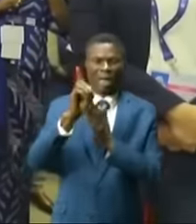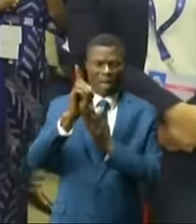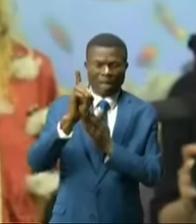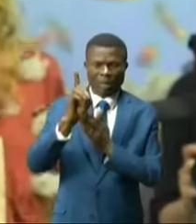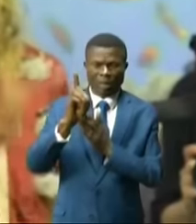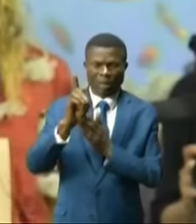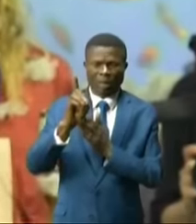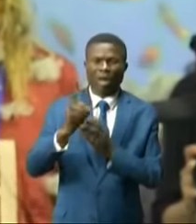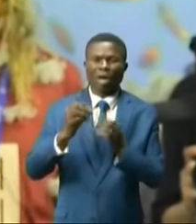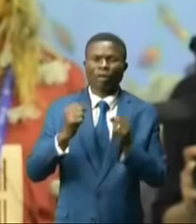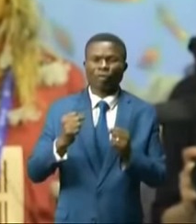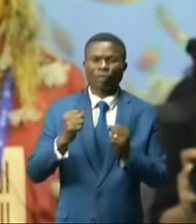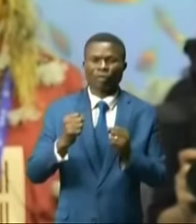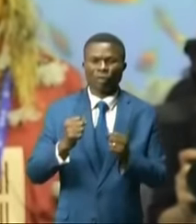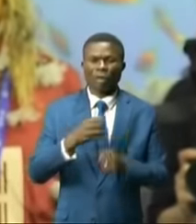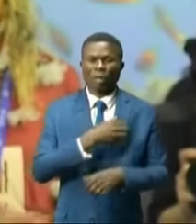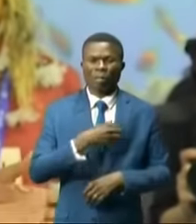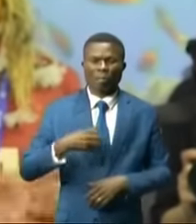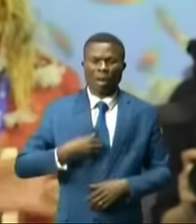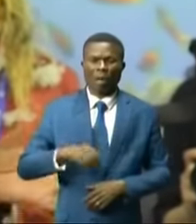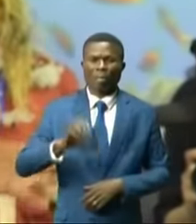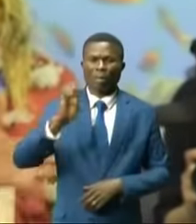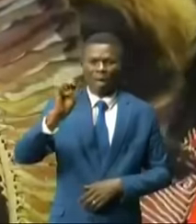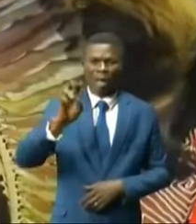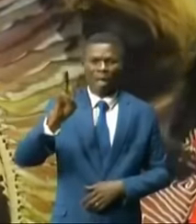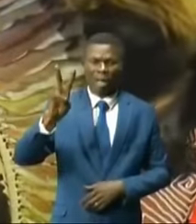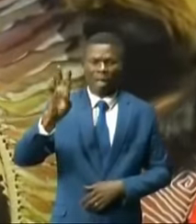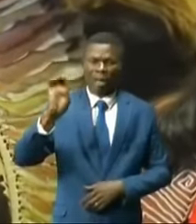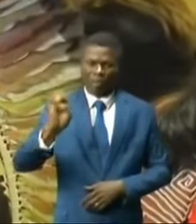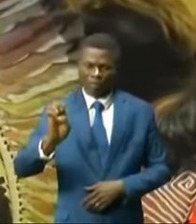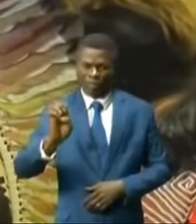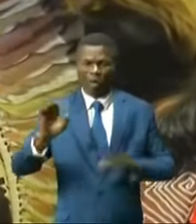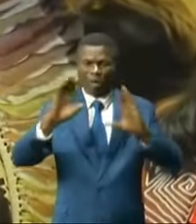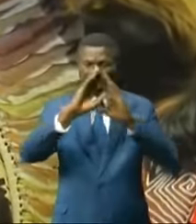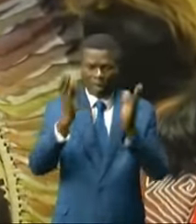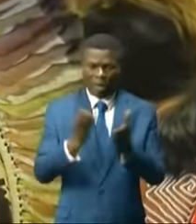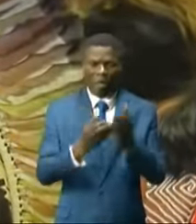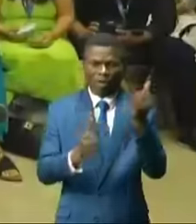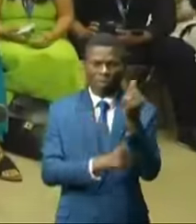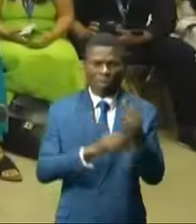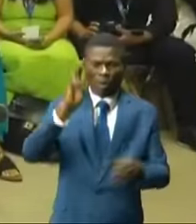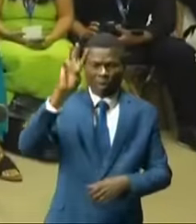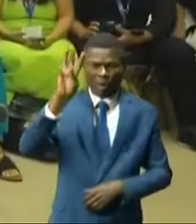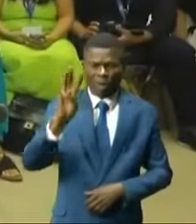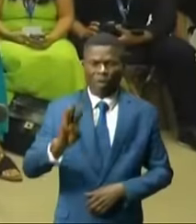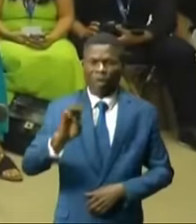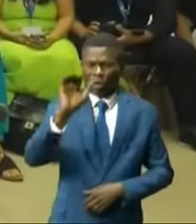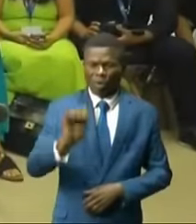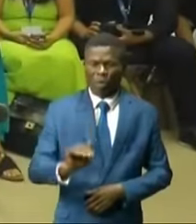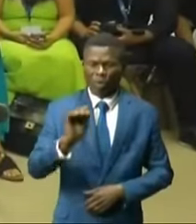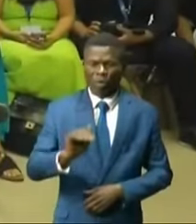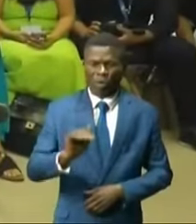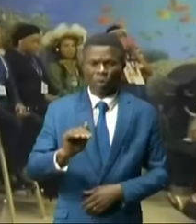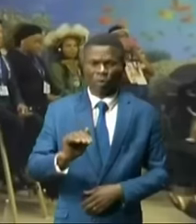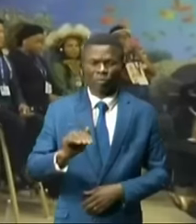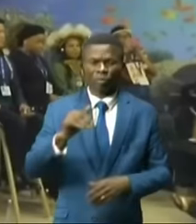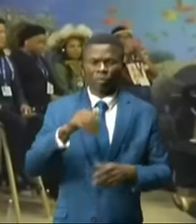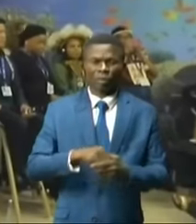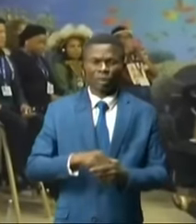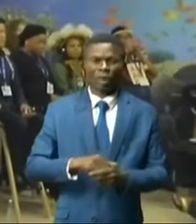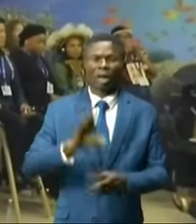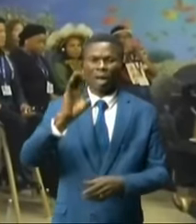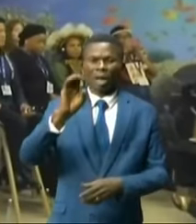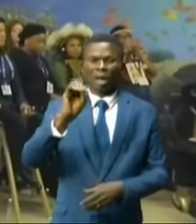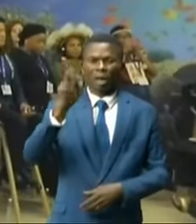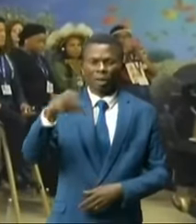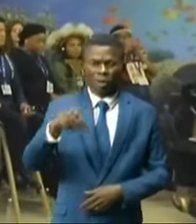Eve Bazaïba, lors de Side Event de peuples autochtones et communautés locales de trois bassins forestiers du monde à la COP28.